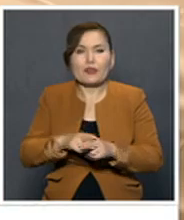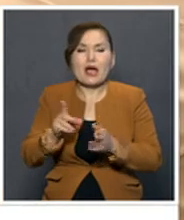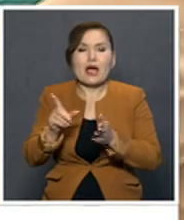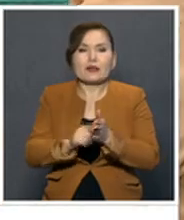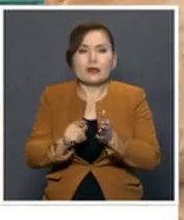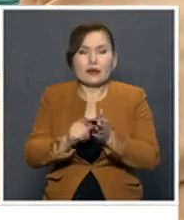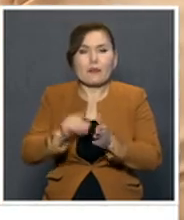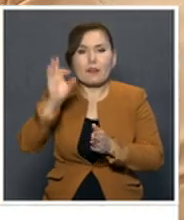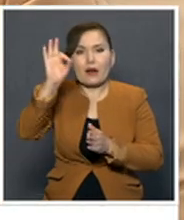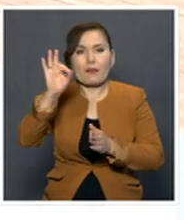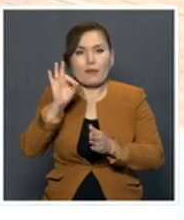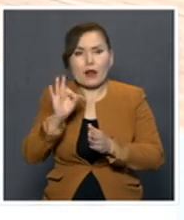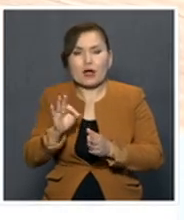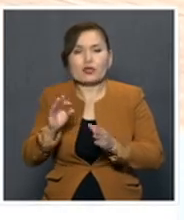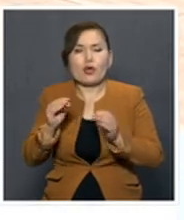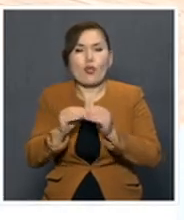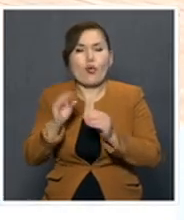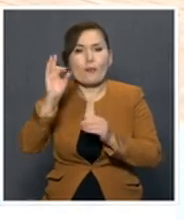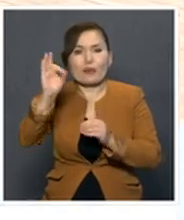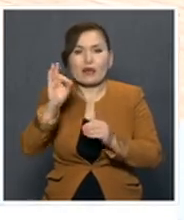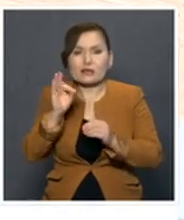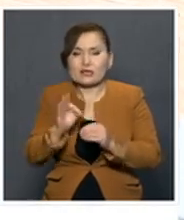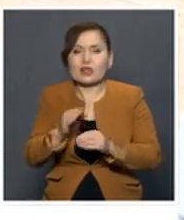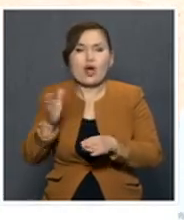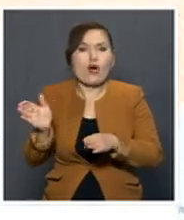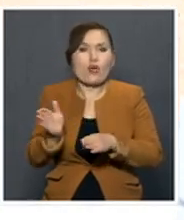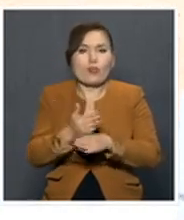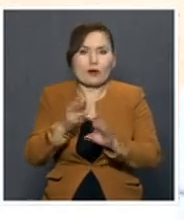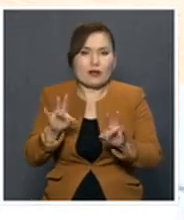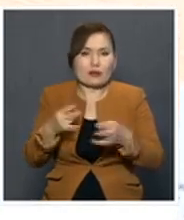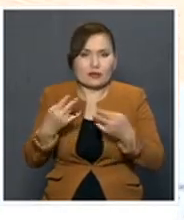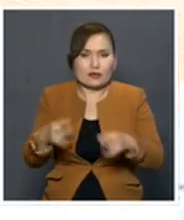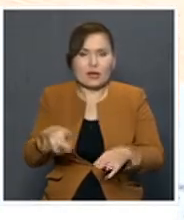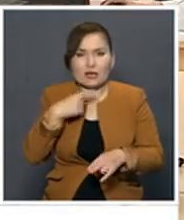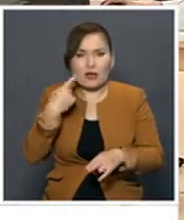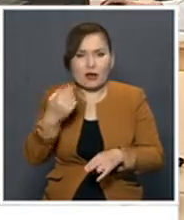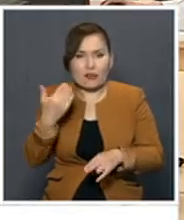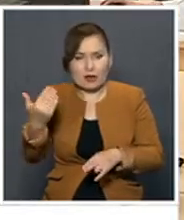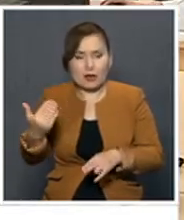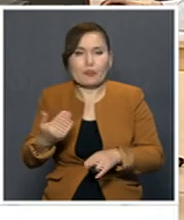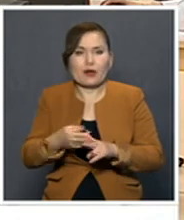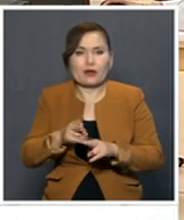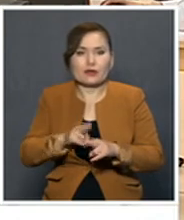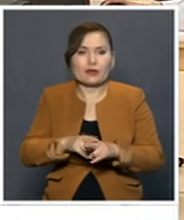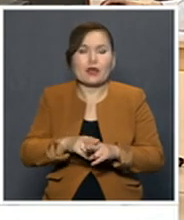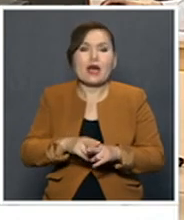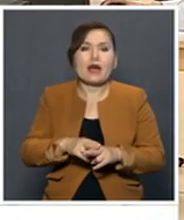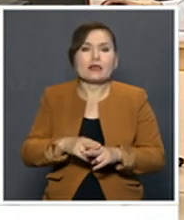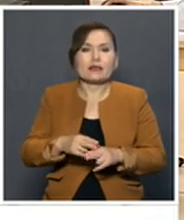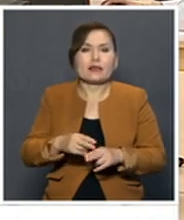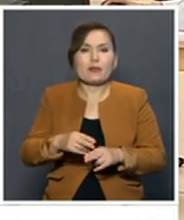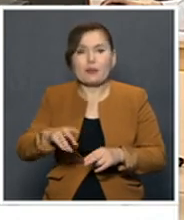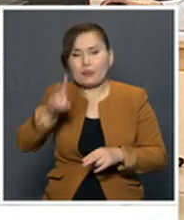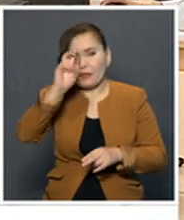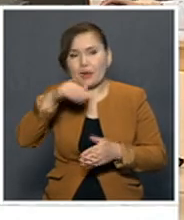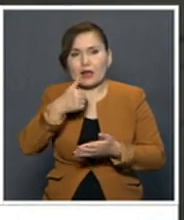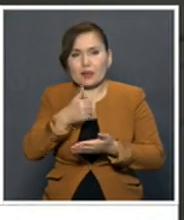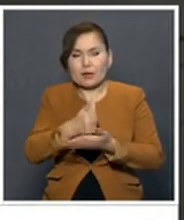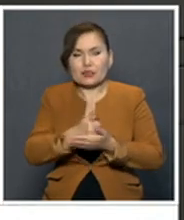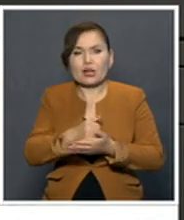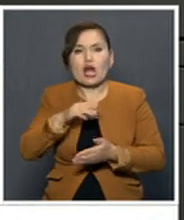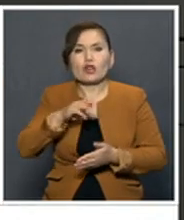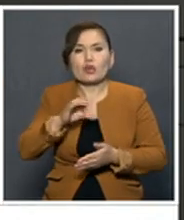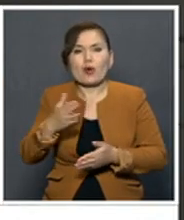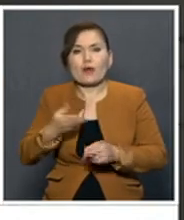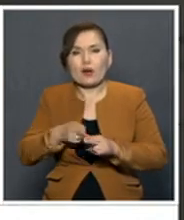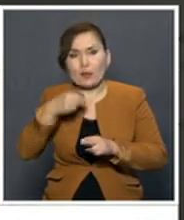зейнетақы жинақтарының бір бөлігін пайдалану кезінде ерекше жағдайлар қарастырылу қажет деп есептейді ол. Естеріңізге сала кетейік, мемлекет